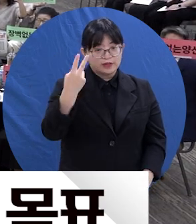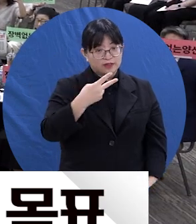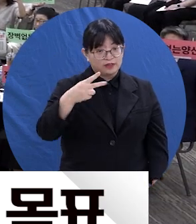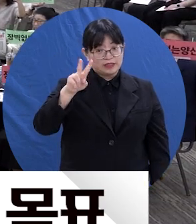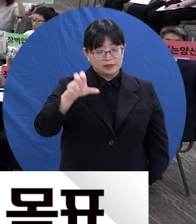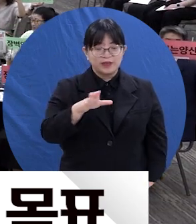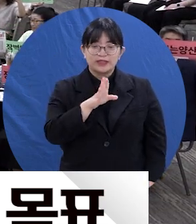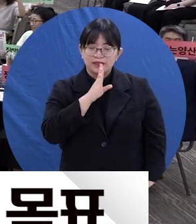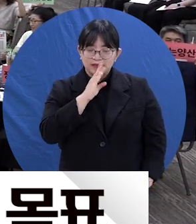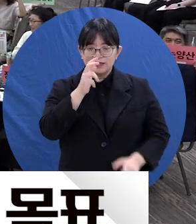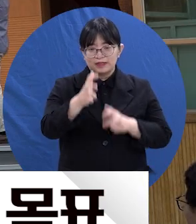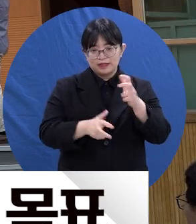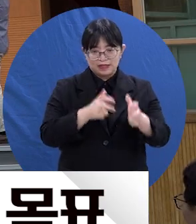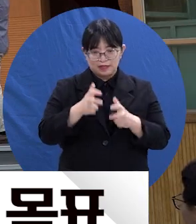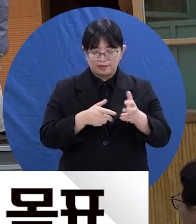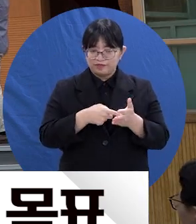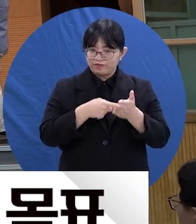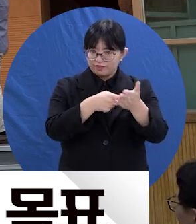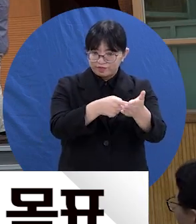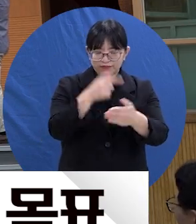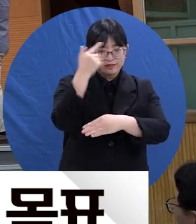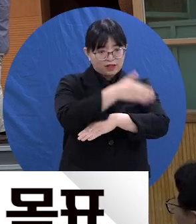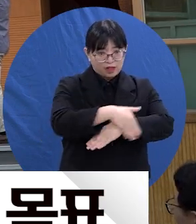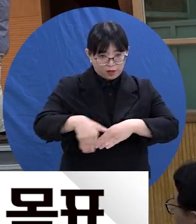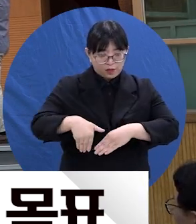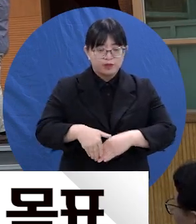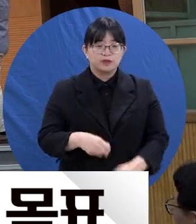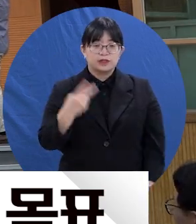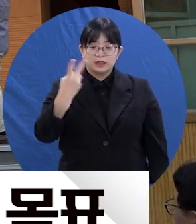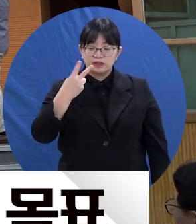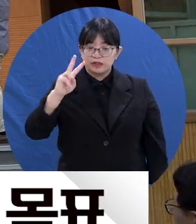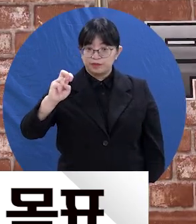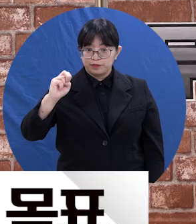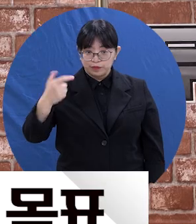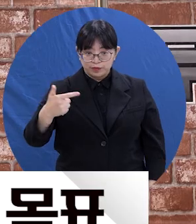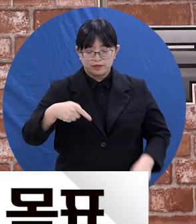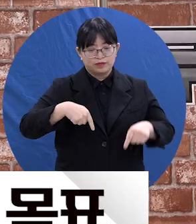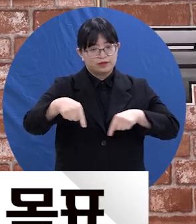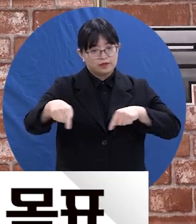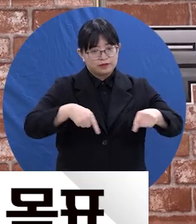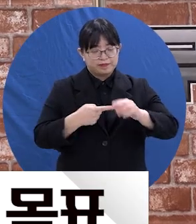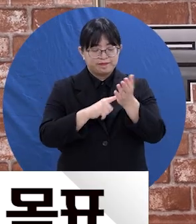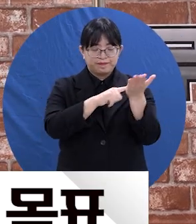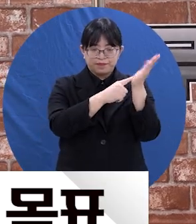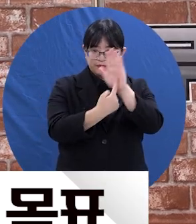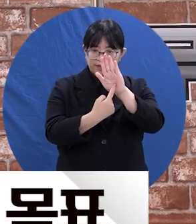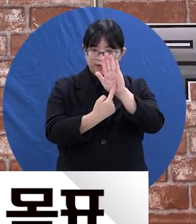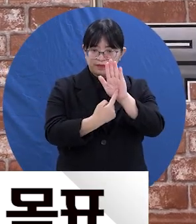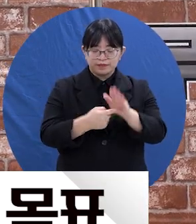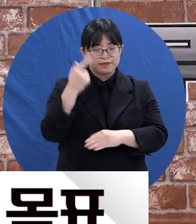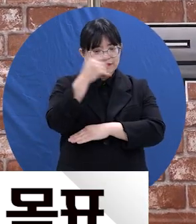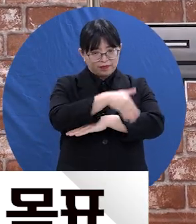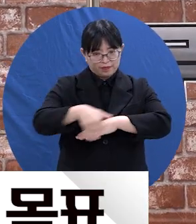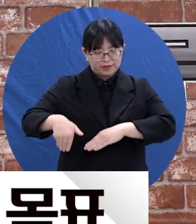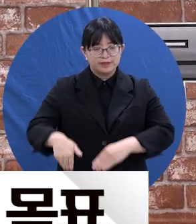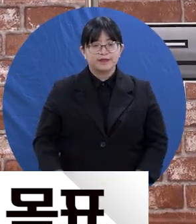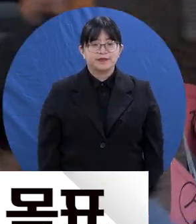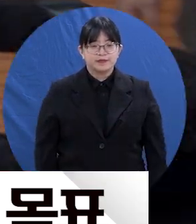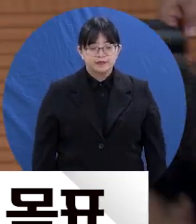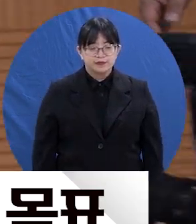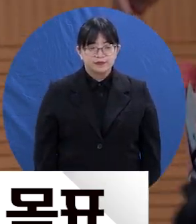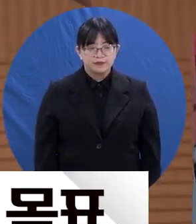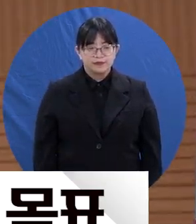결과를 바탕으로 2025년 실질적인 추진 계획을 수립하고 2026년 정책 제안 발표회로 이어질